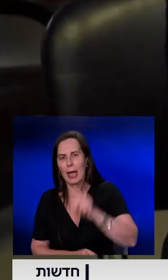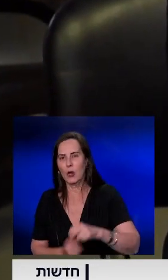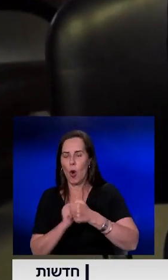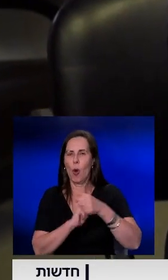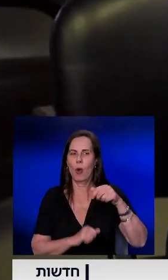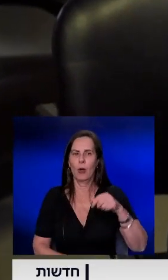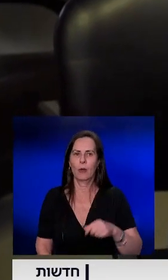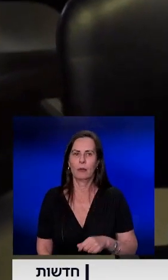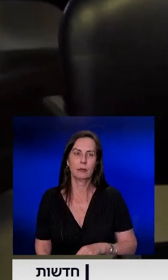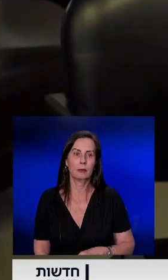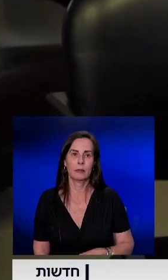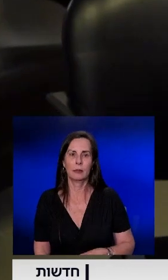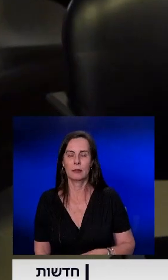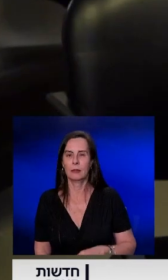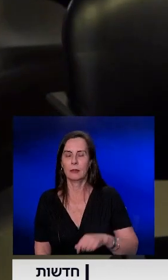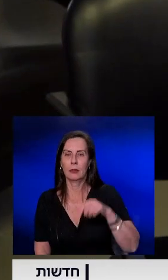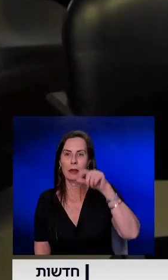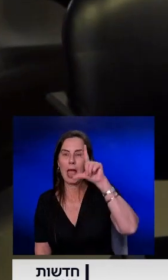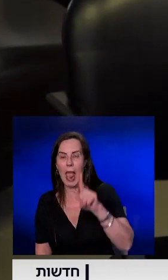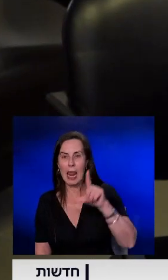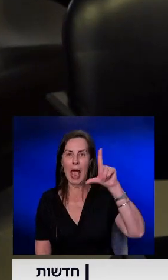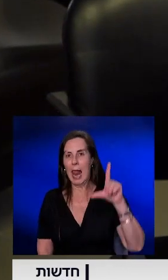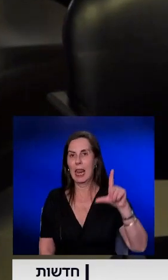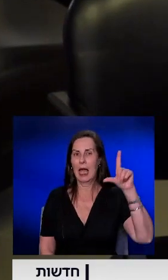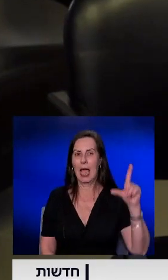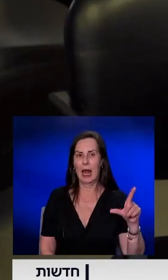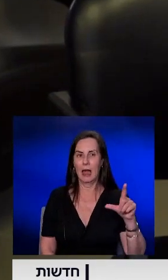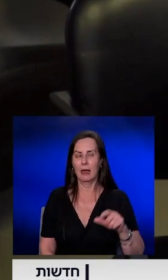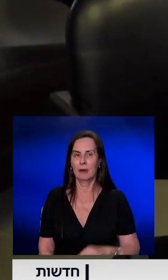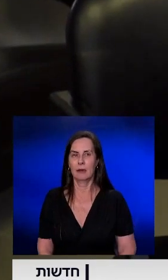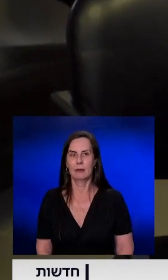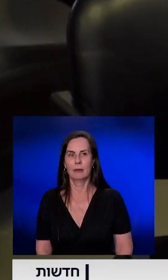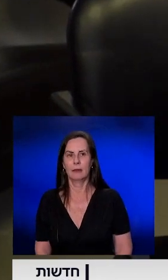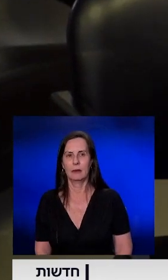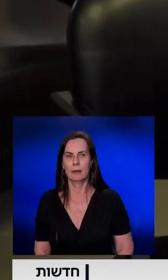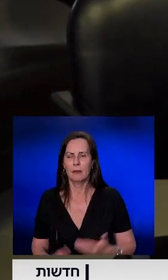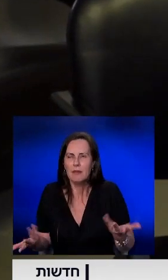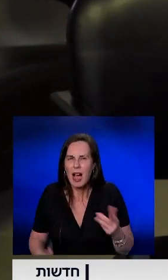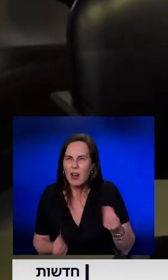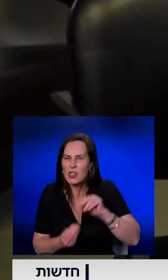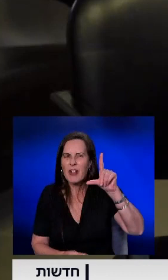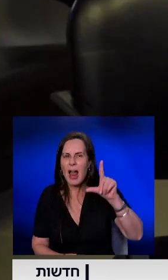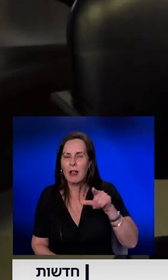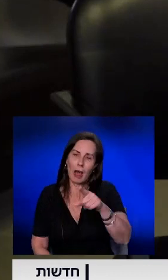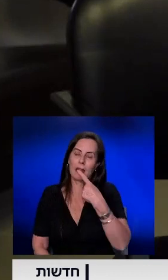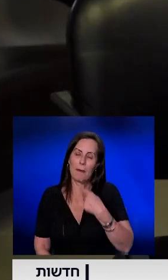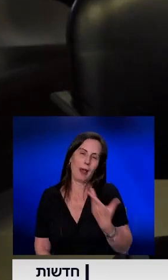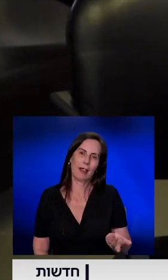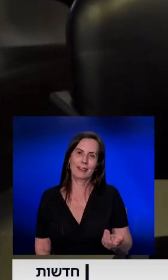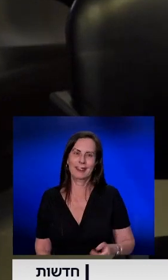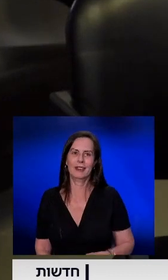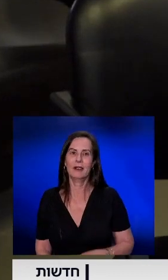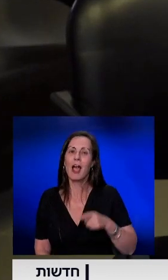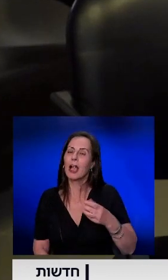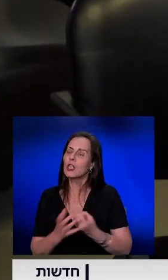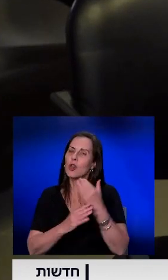רציל, הל קוראיל, הל הולכיל. What the hell? אתה אמרת לו, אני. כך